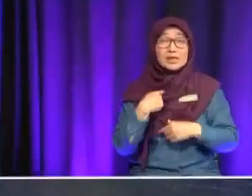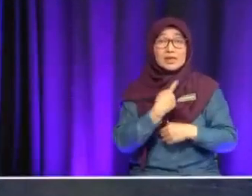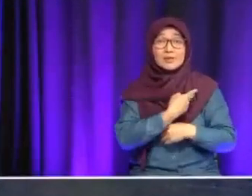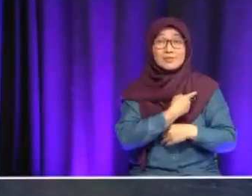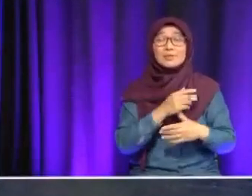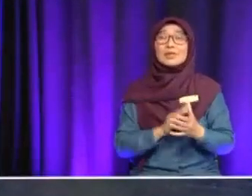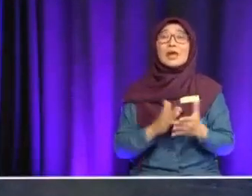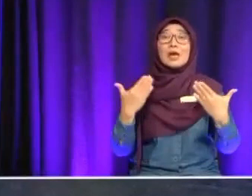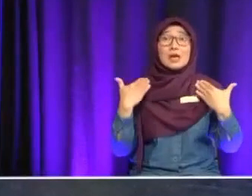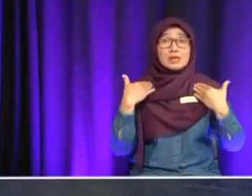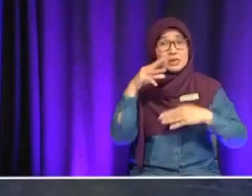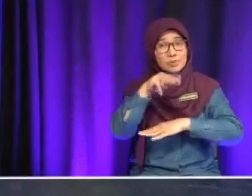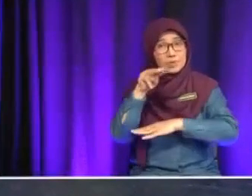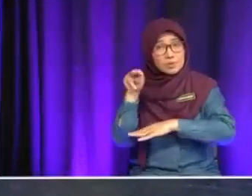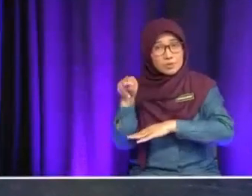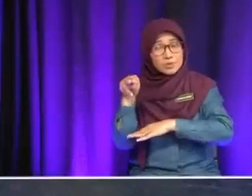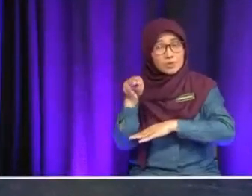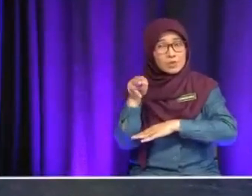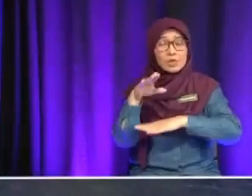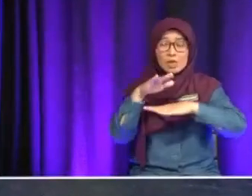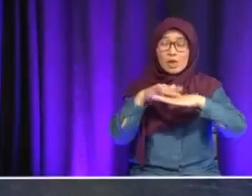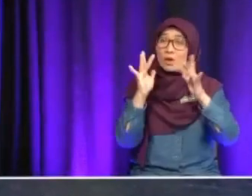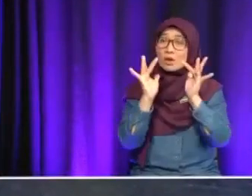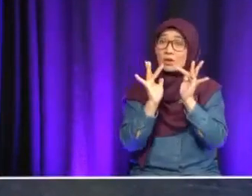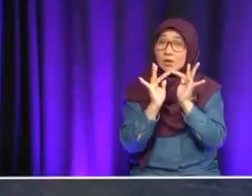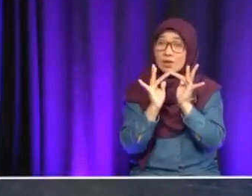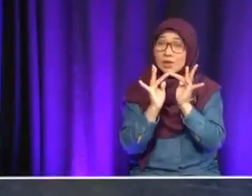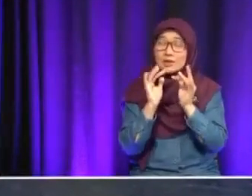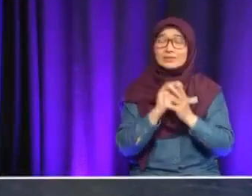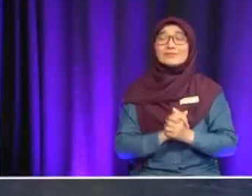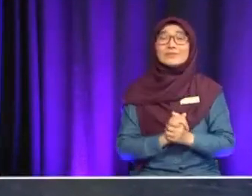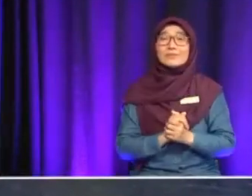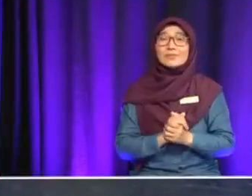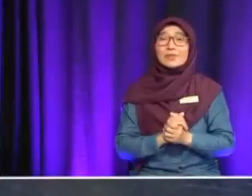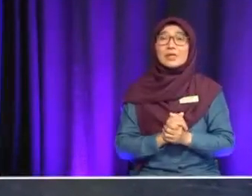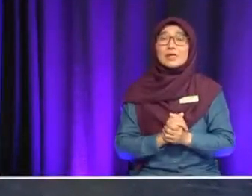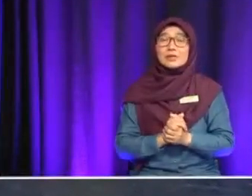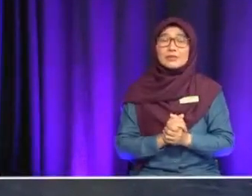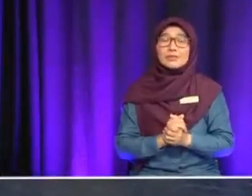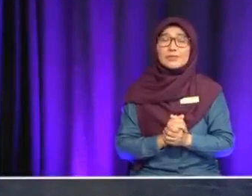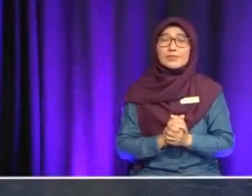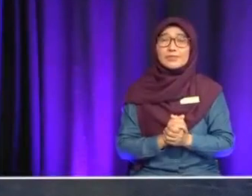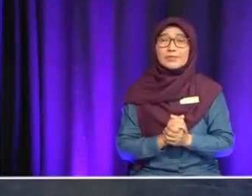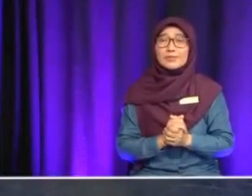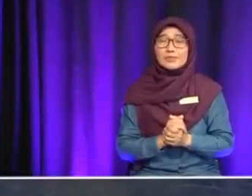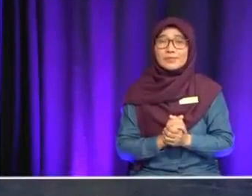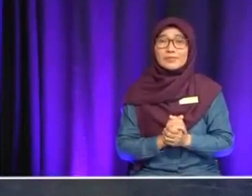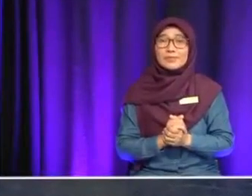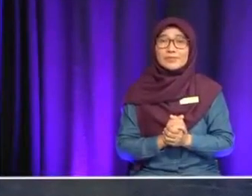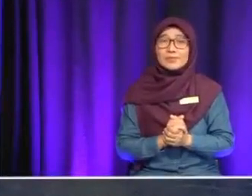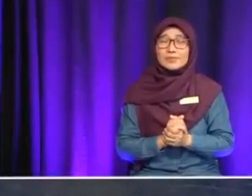kita ada murid-murid di talian yang akan bersama dengan kita. Mungkin Ustazah boleh perkenalkan mereka. Okey,